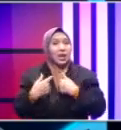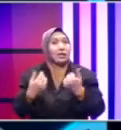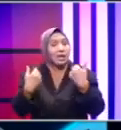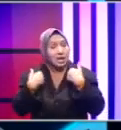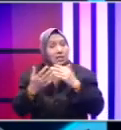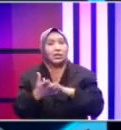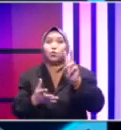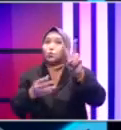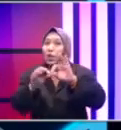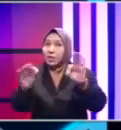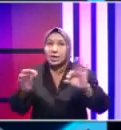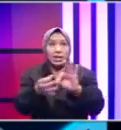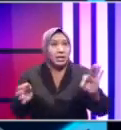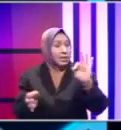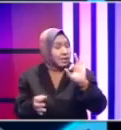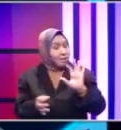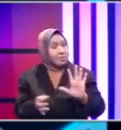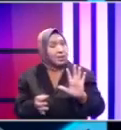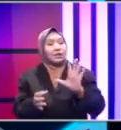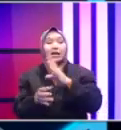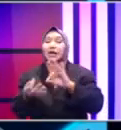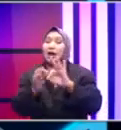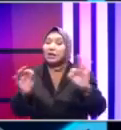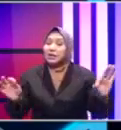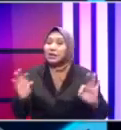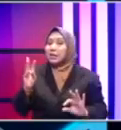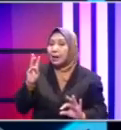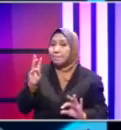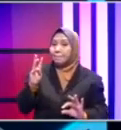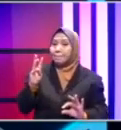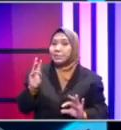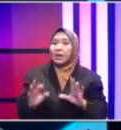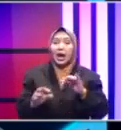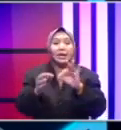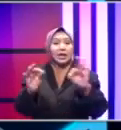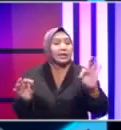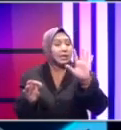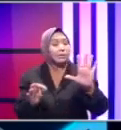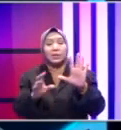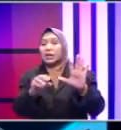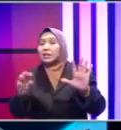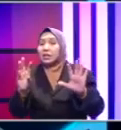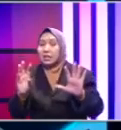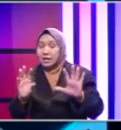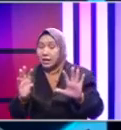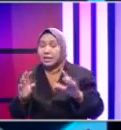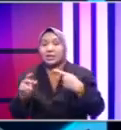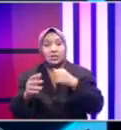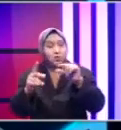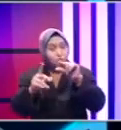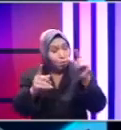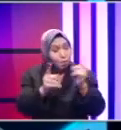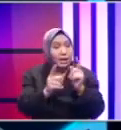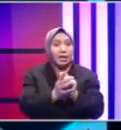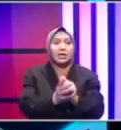ayat ya itulah kita baca ayat yang ke-5 dan juga ayat yang ke-6 dalam minyak yang kelima kita nama C ini kita jumpa lagi sekali mad